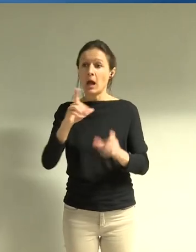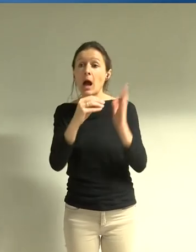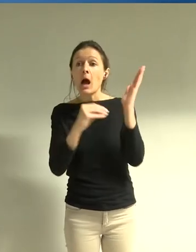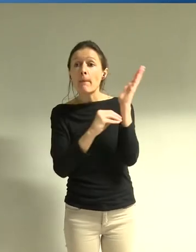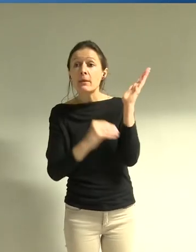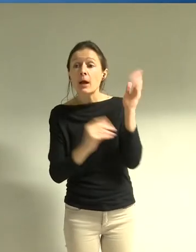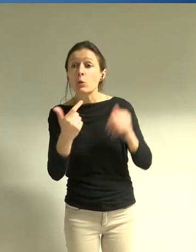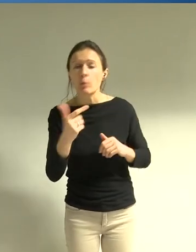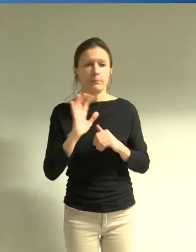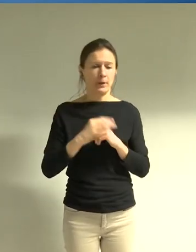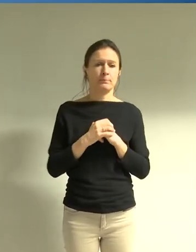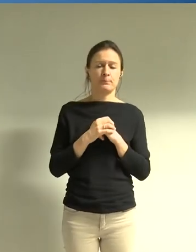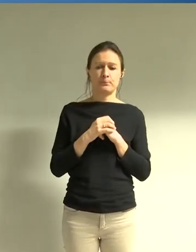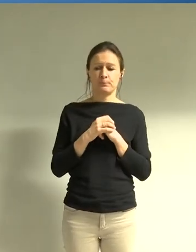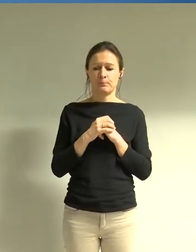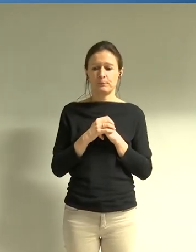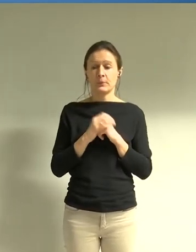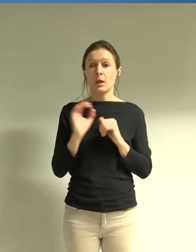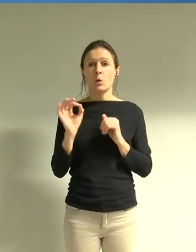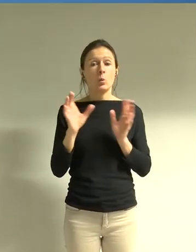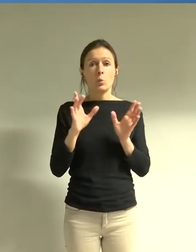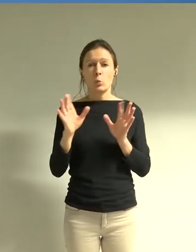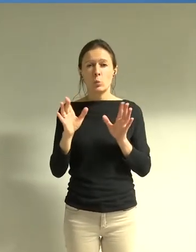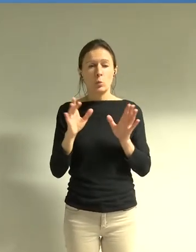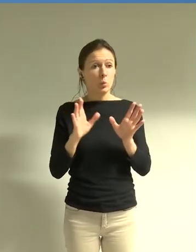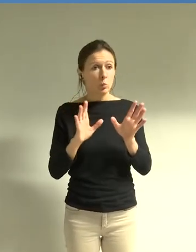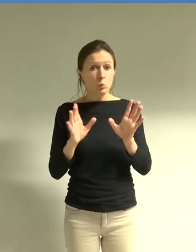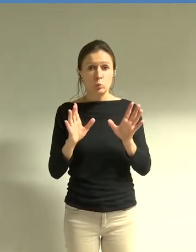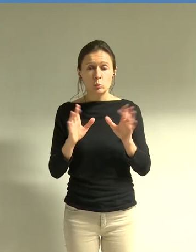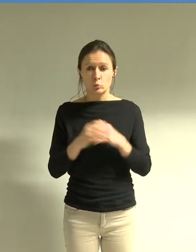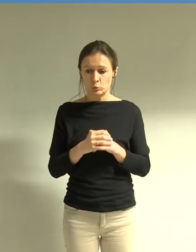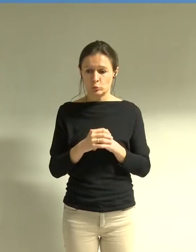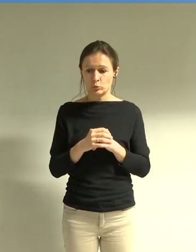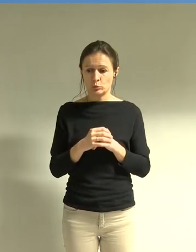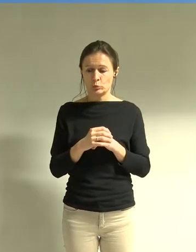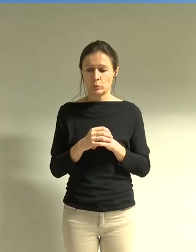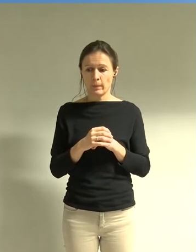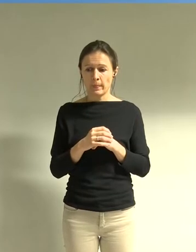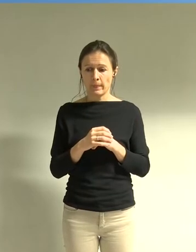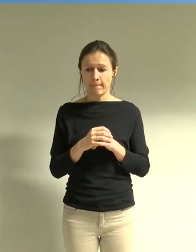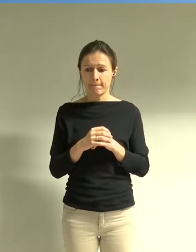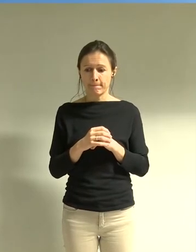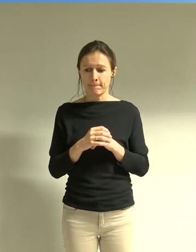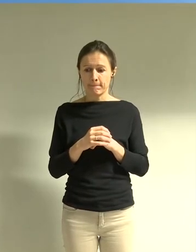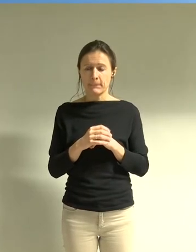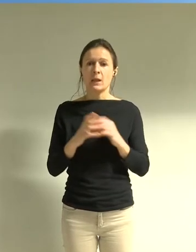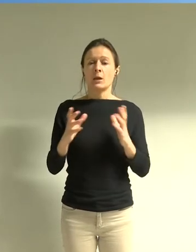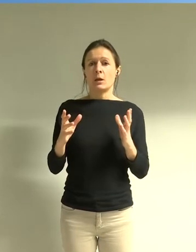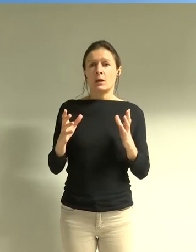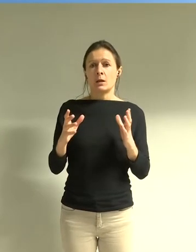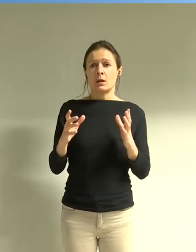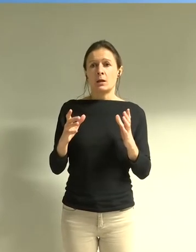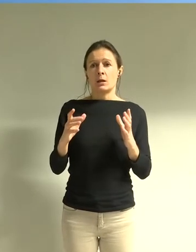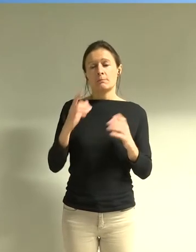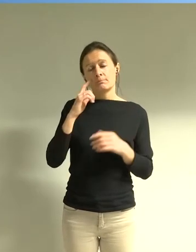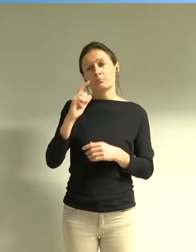oui oui alors il faut vous vendiez pauvrette look c'est bon pour